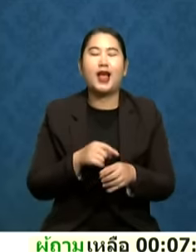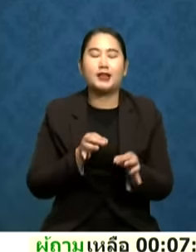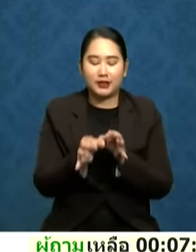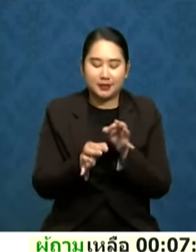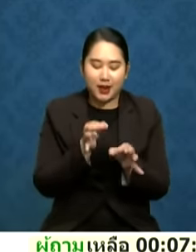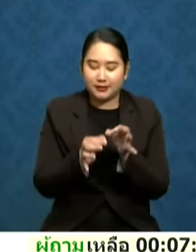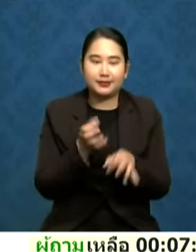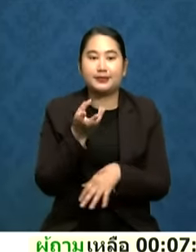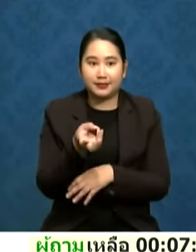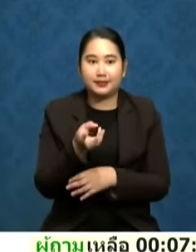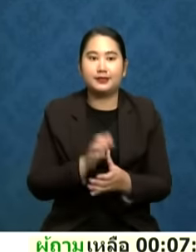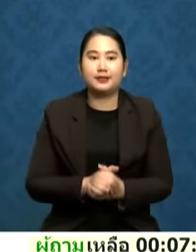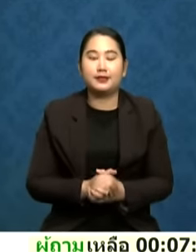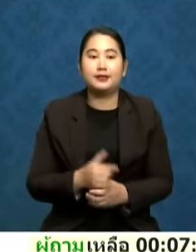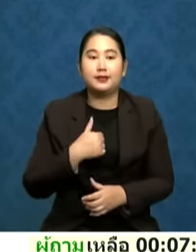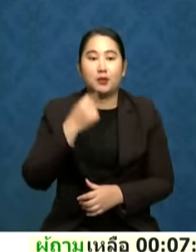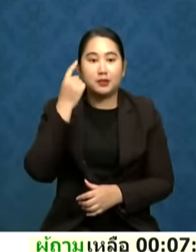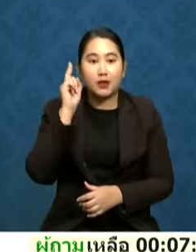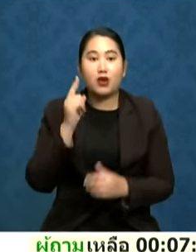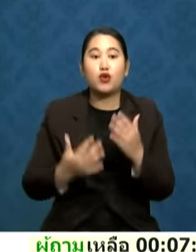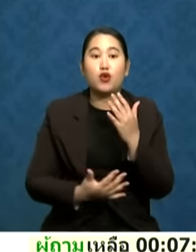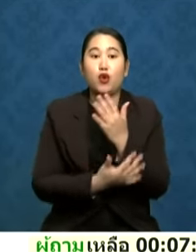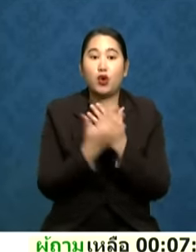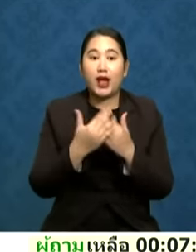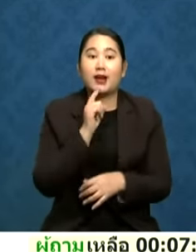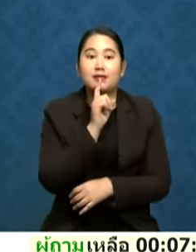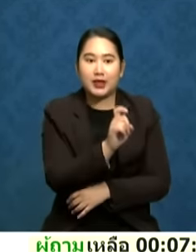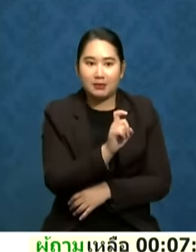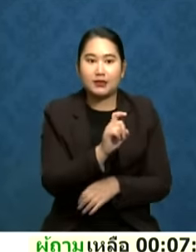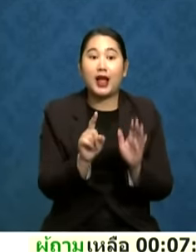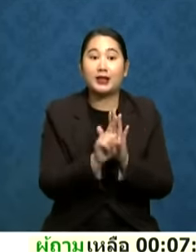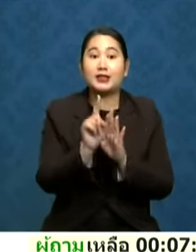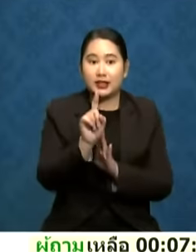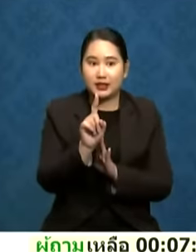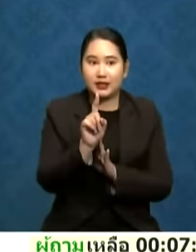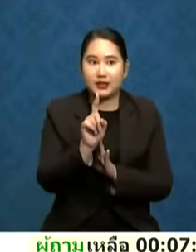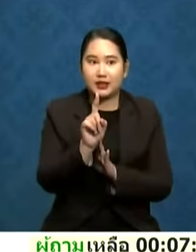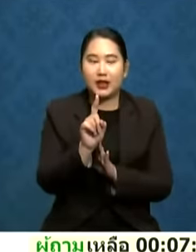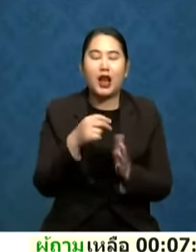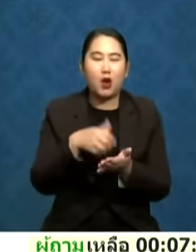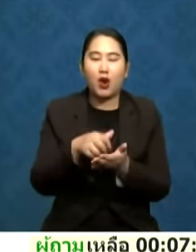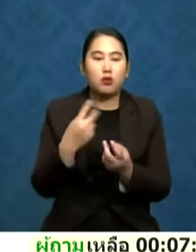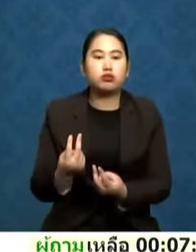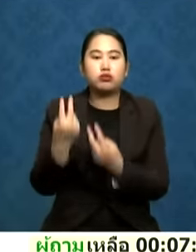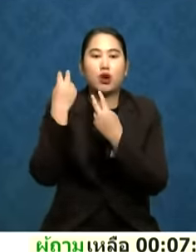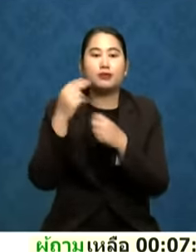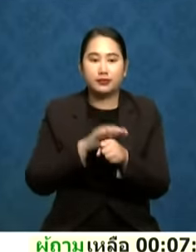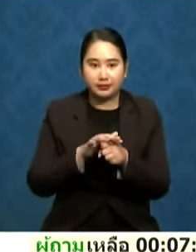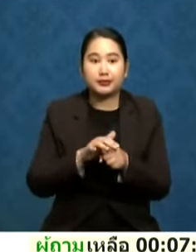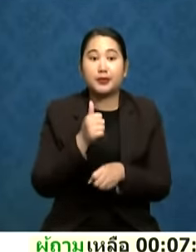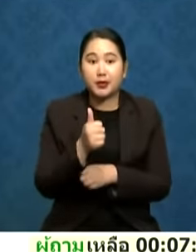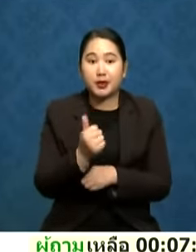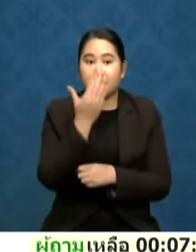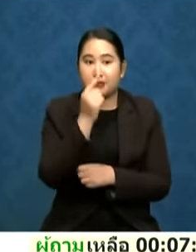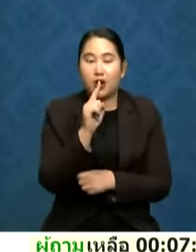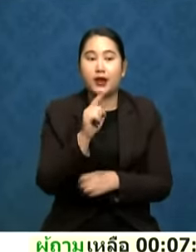ุณกับเพื่อ